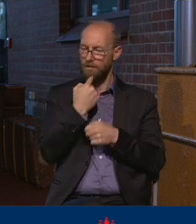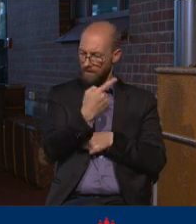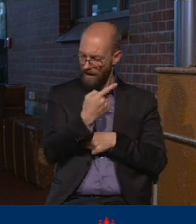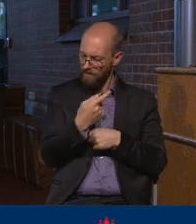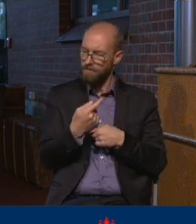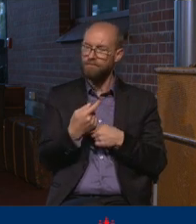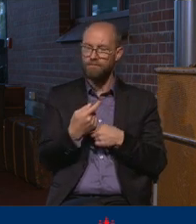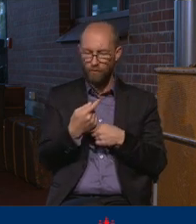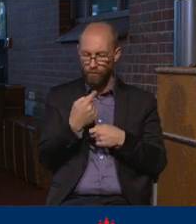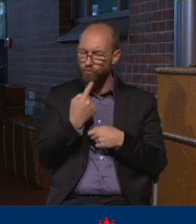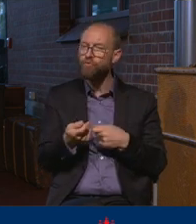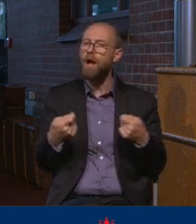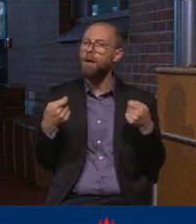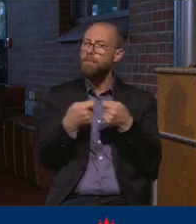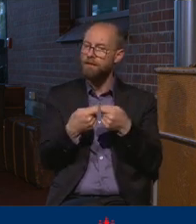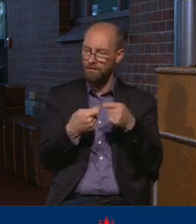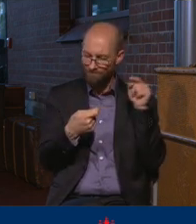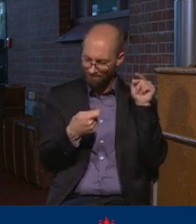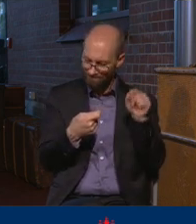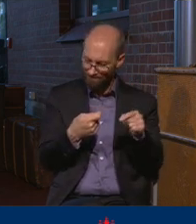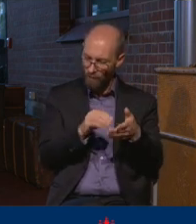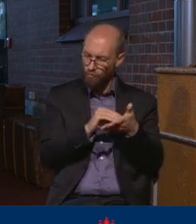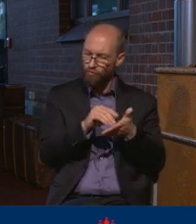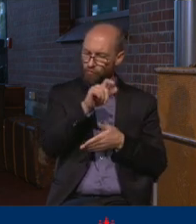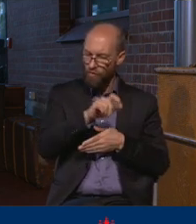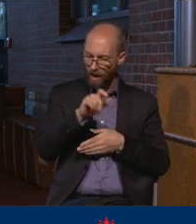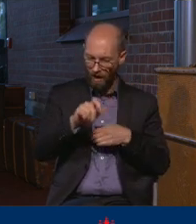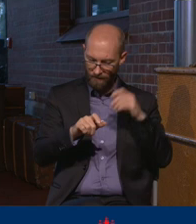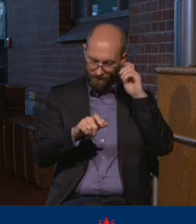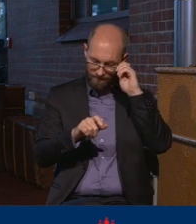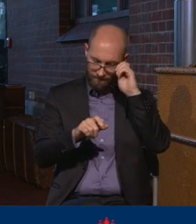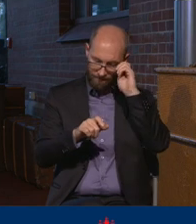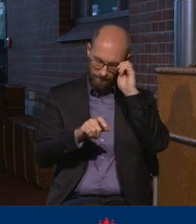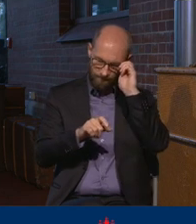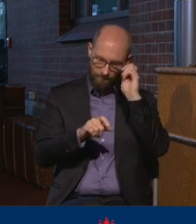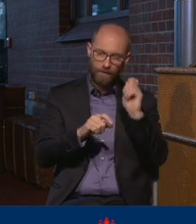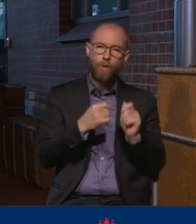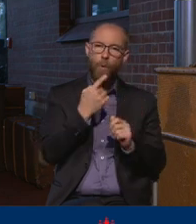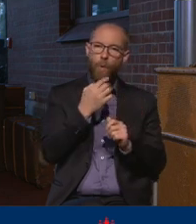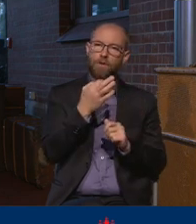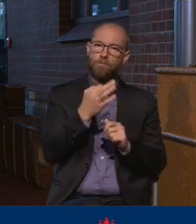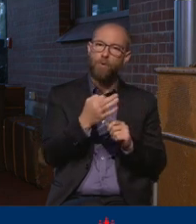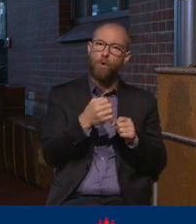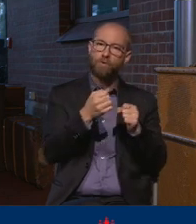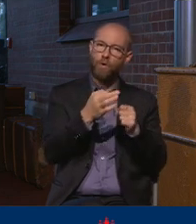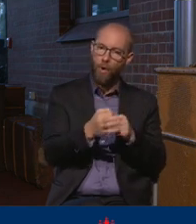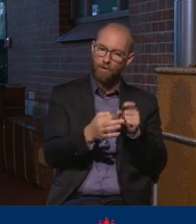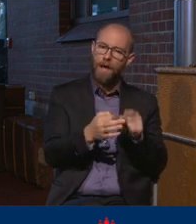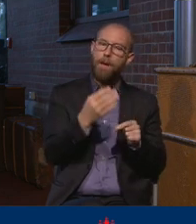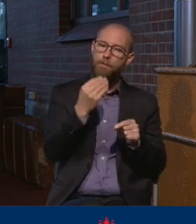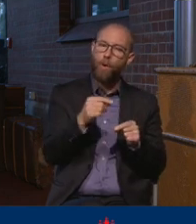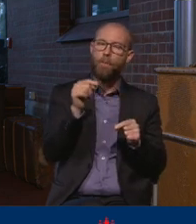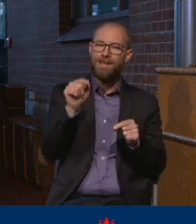die rothenburgsort der schüler kriegen eine beschulung möglichkeit wenn ich das so sagen darf in der